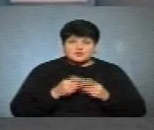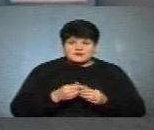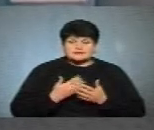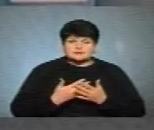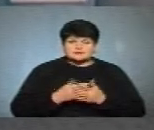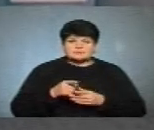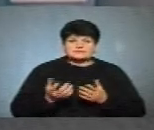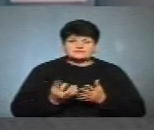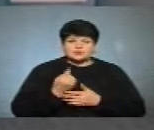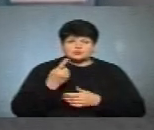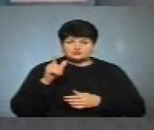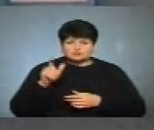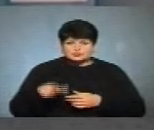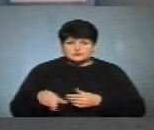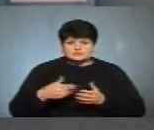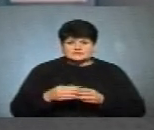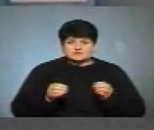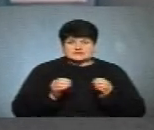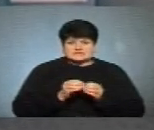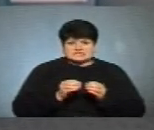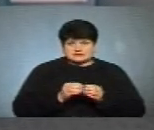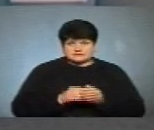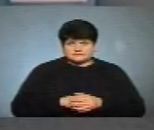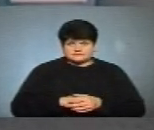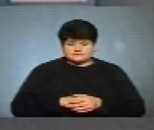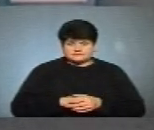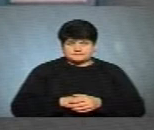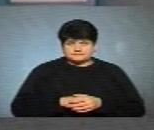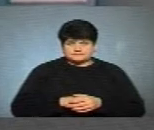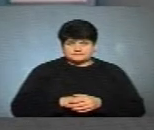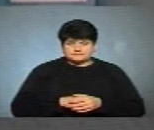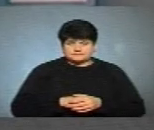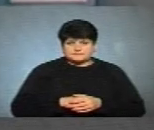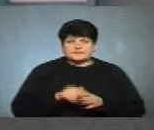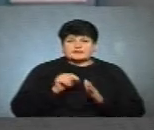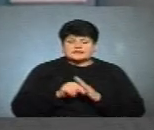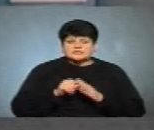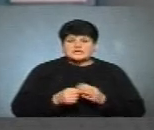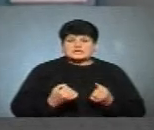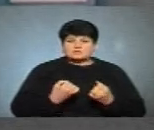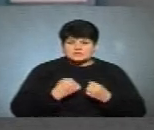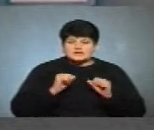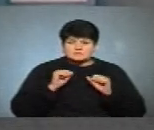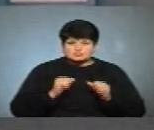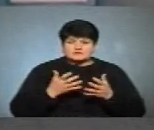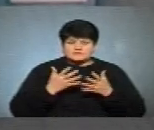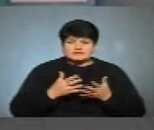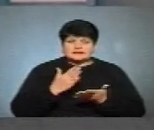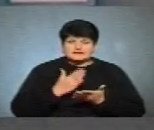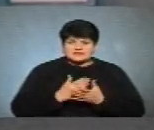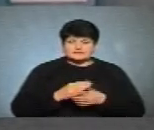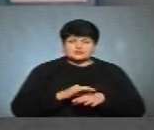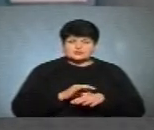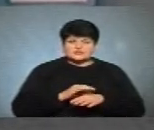ми виявляємо одну людину приблизно з 10. Ну, значить, імунітет можна встановити наявністю антитіл